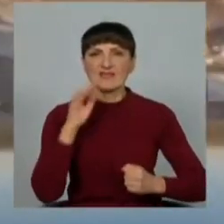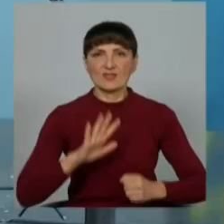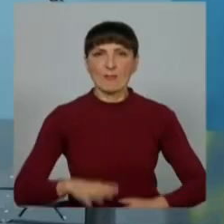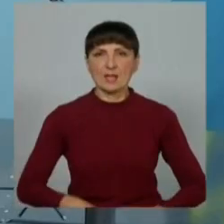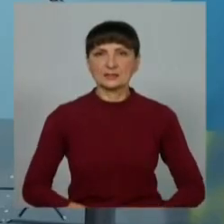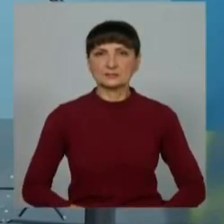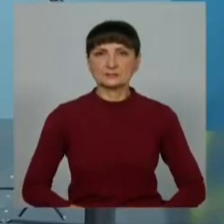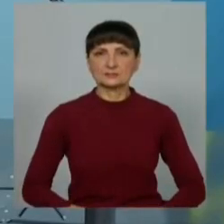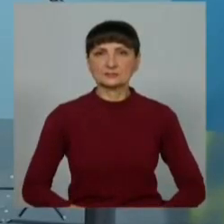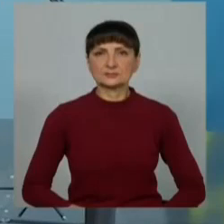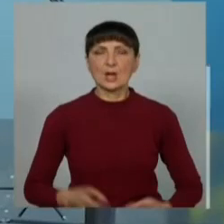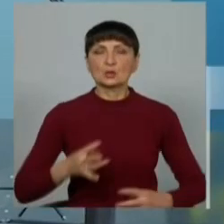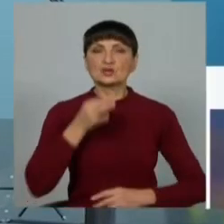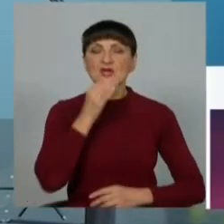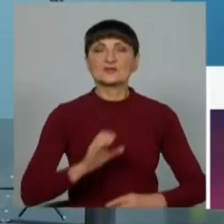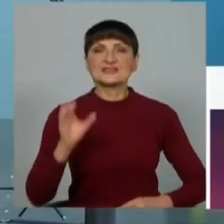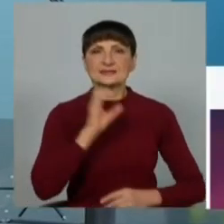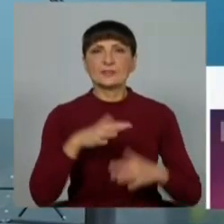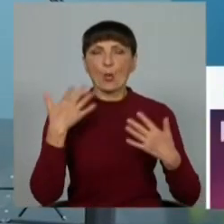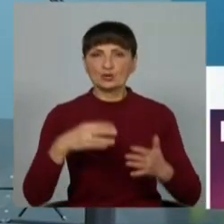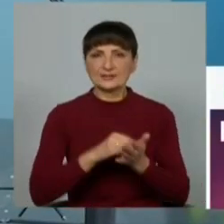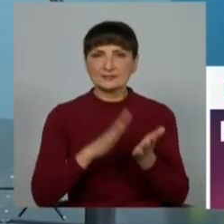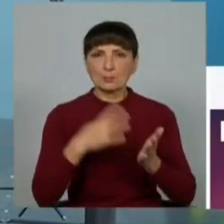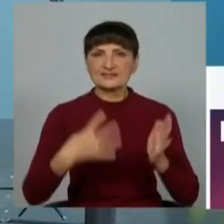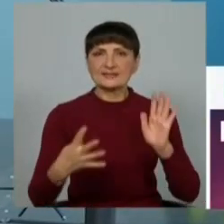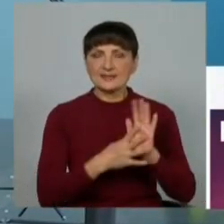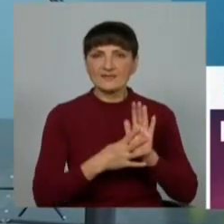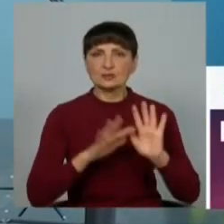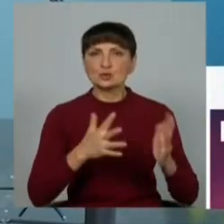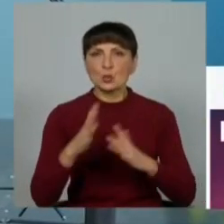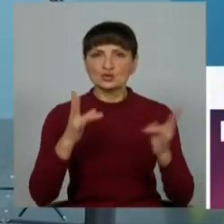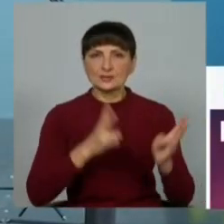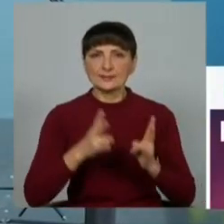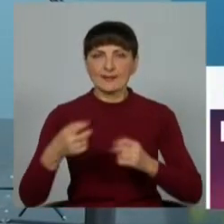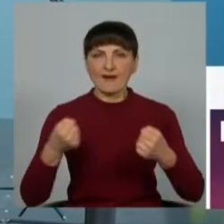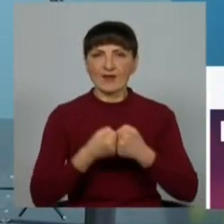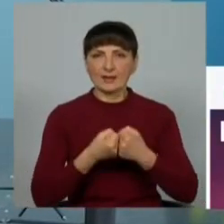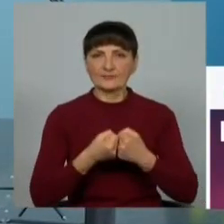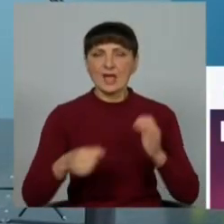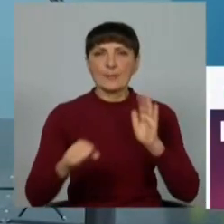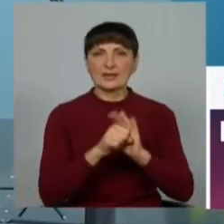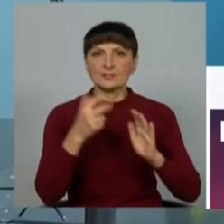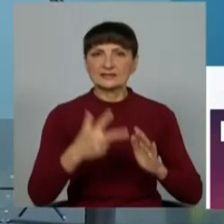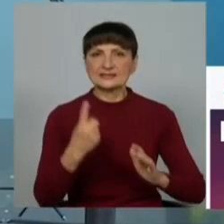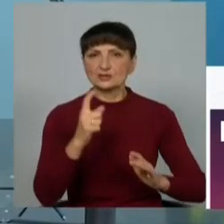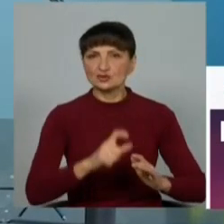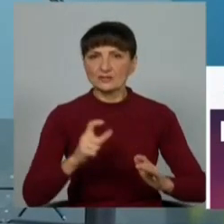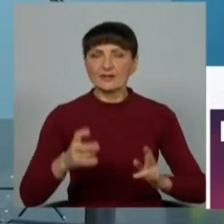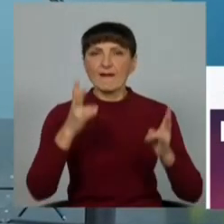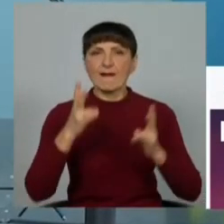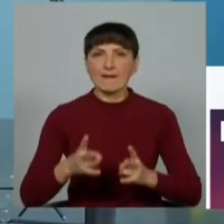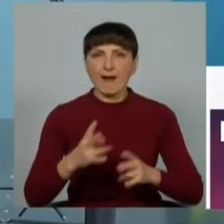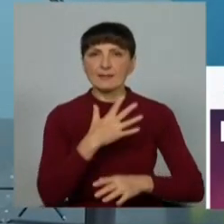хотел бы отметить что в сентябре уже зарегистрирован 59 2 транспортных происшествий где погибли 31 человек и ранее на